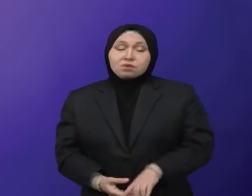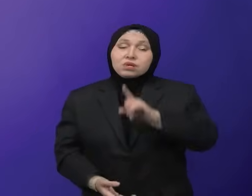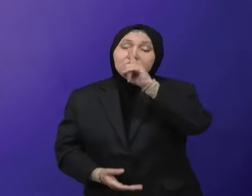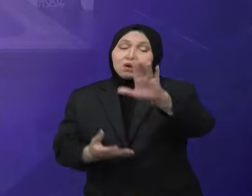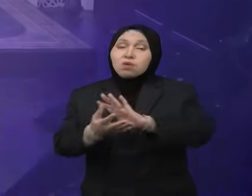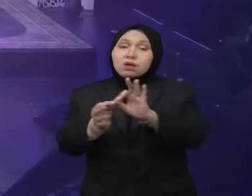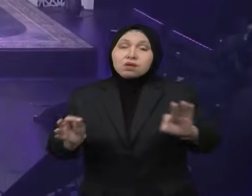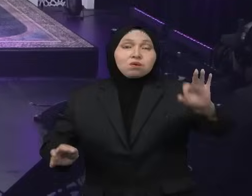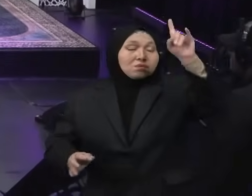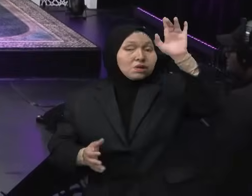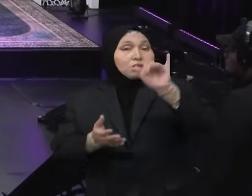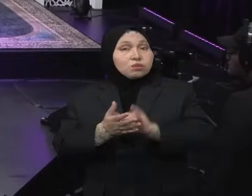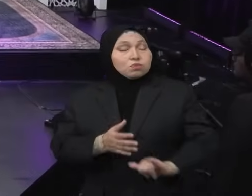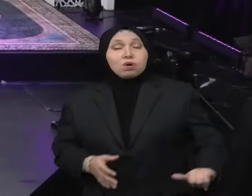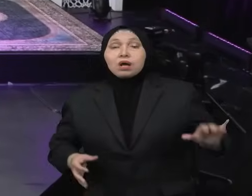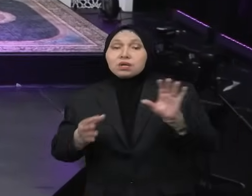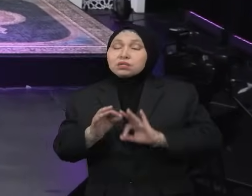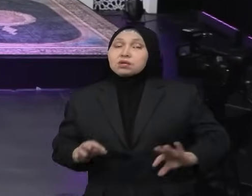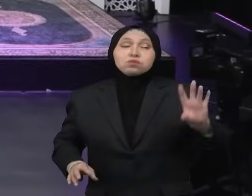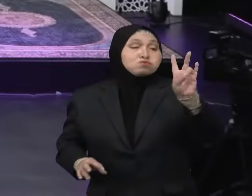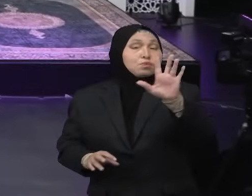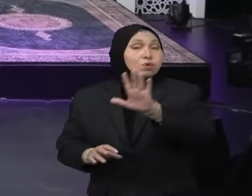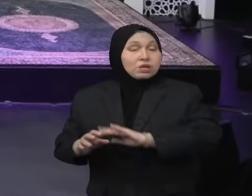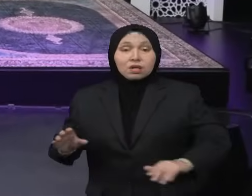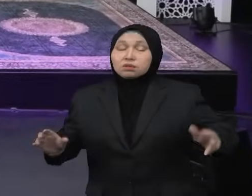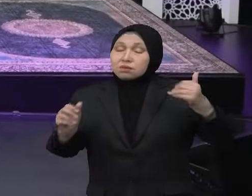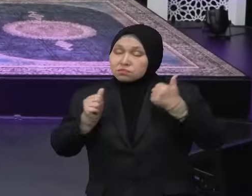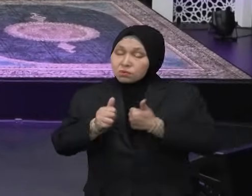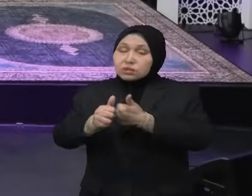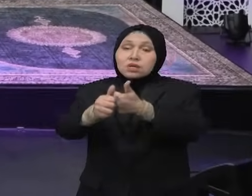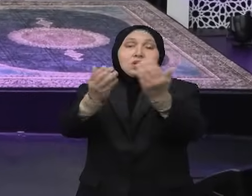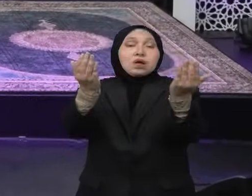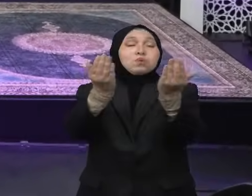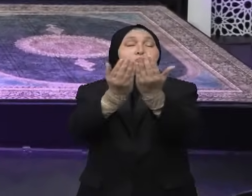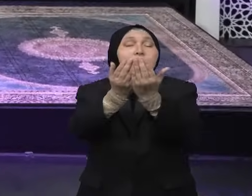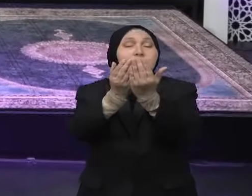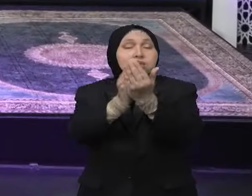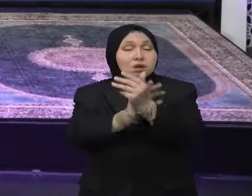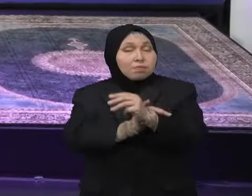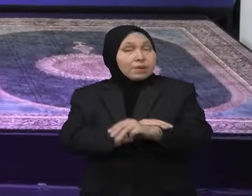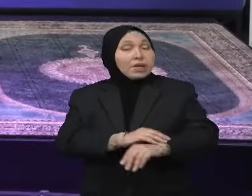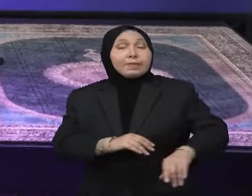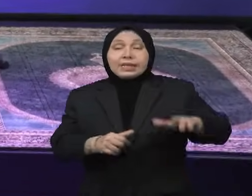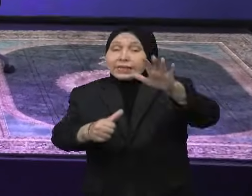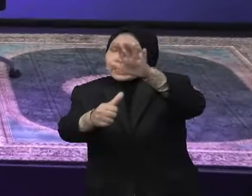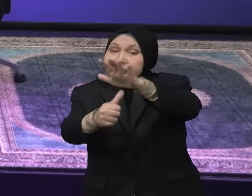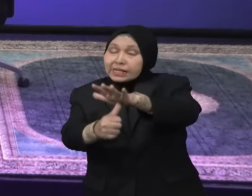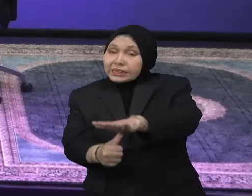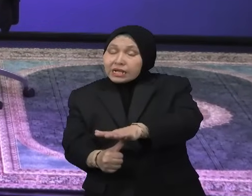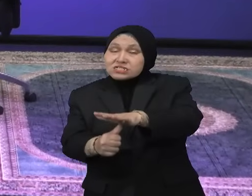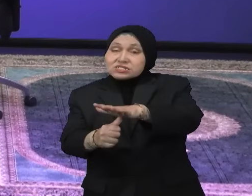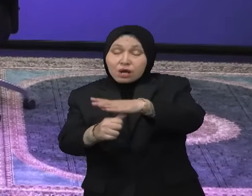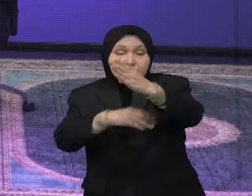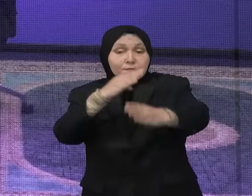نَصِيرًا. صدق الله. Surah Al-Azim ayat yang ke-75 disertakan doa yang dibacakan oleh mustadafin, mereka yang tertindas di bumi